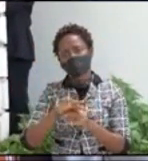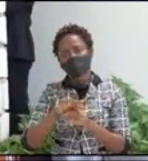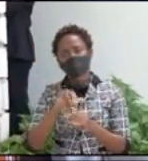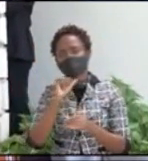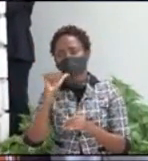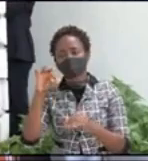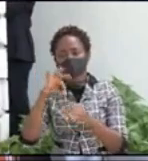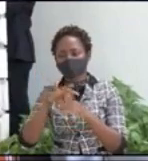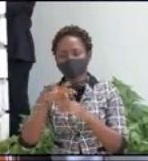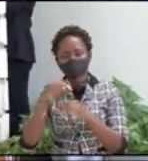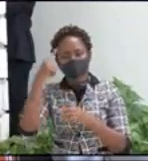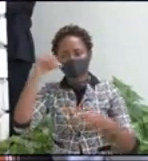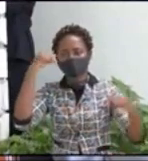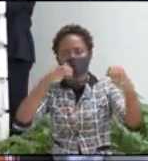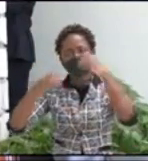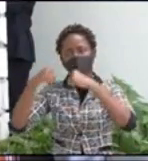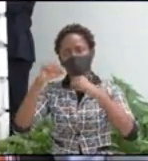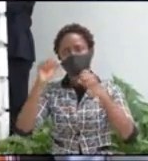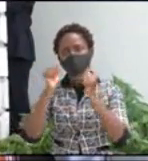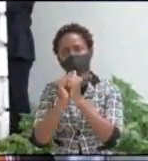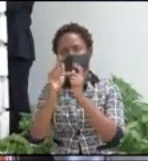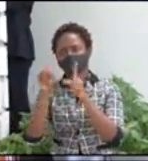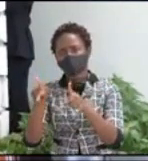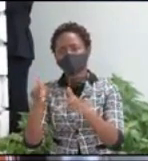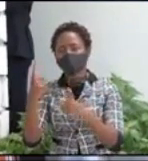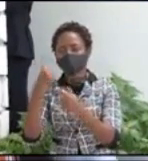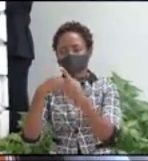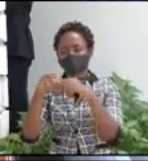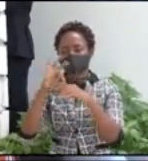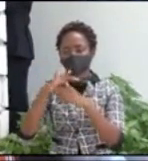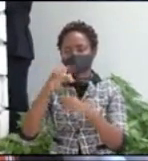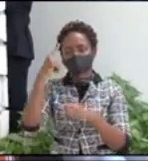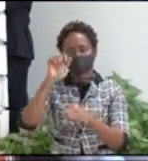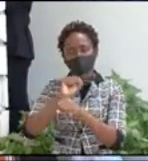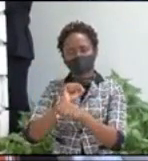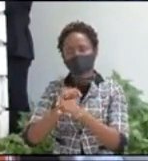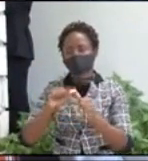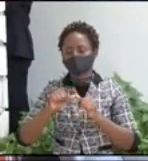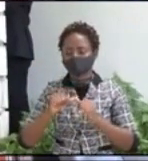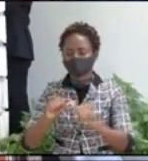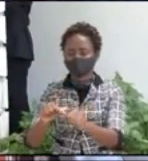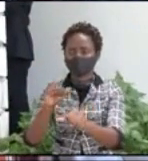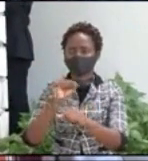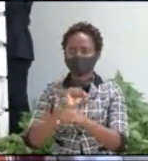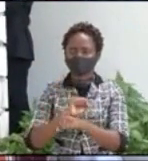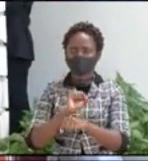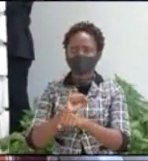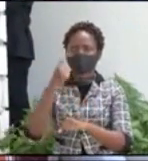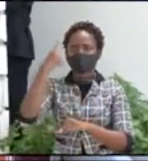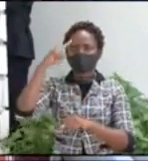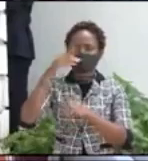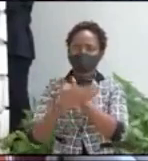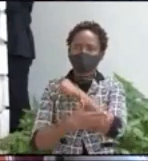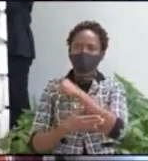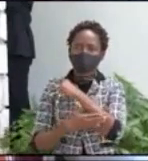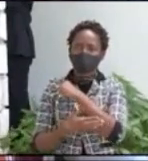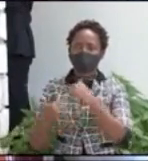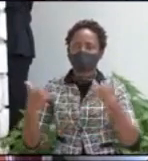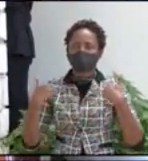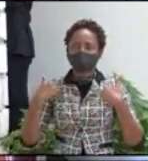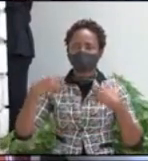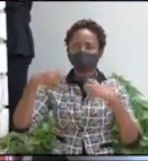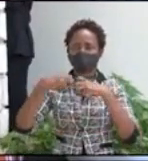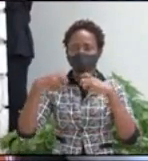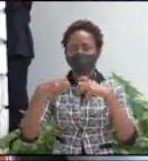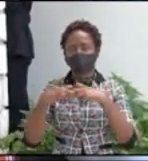moun vinn pour ma moun nous devons voter moun vinn travail et m'a continuer travail pour que pays a électrifié pour